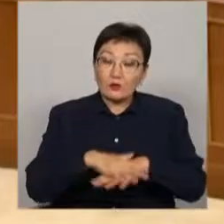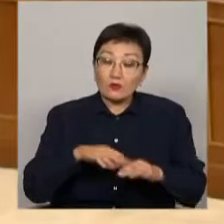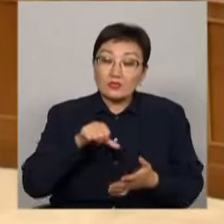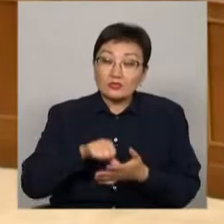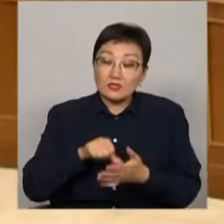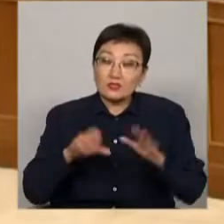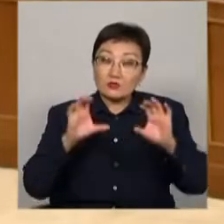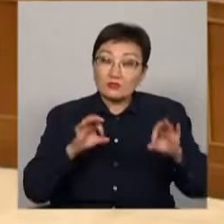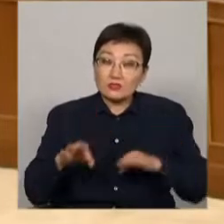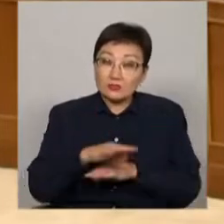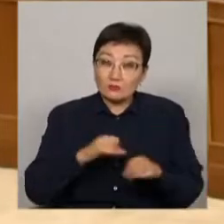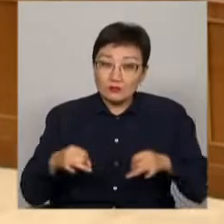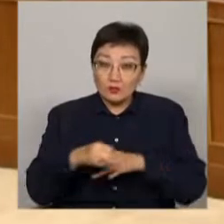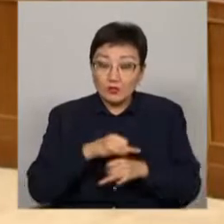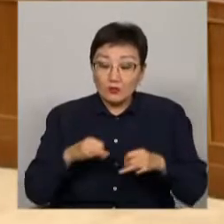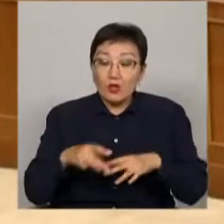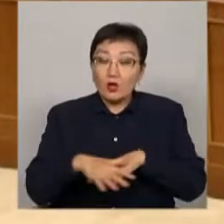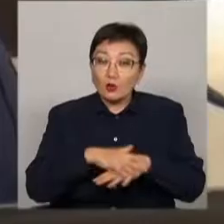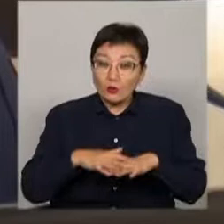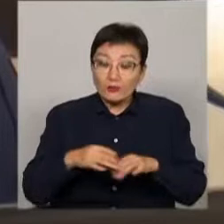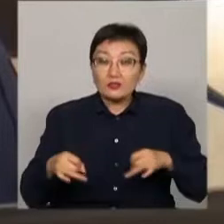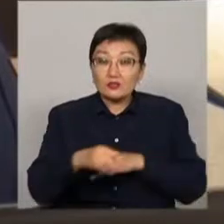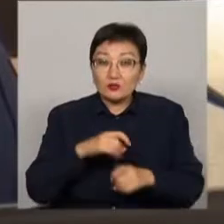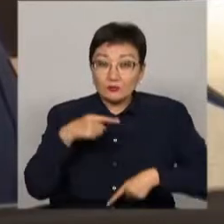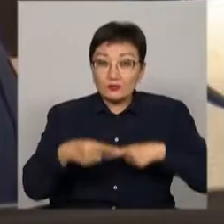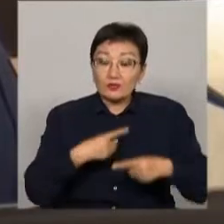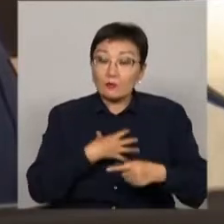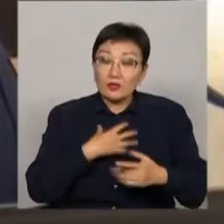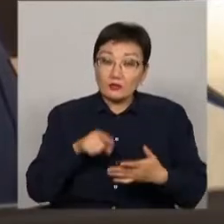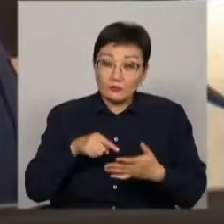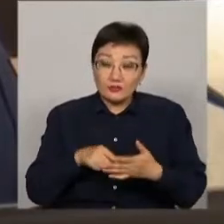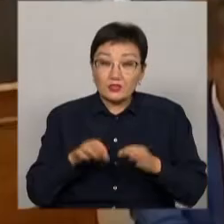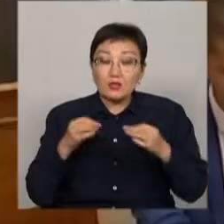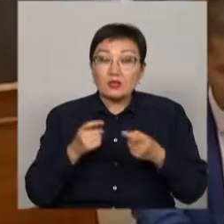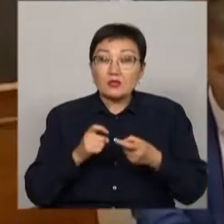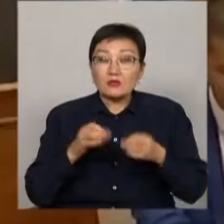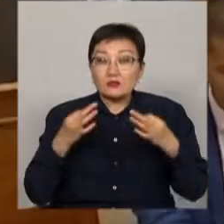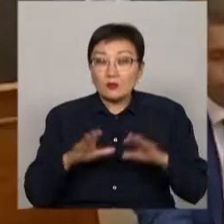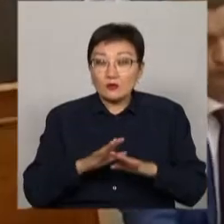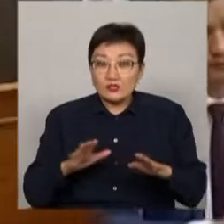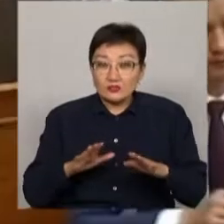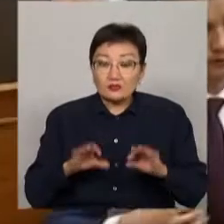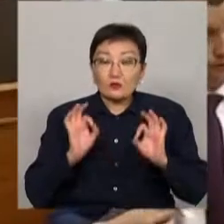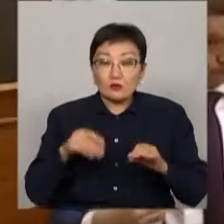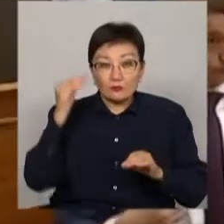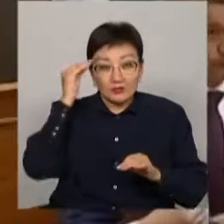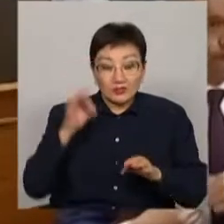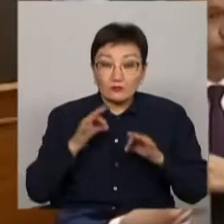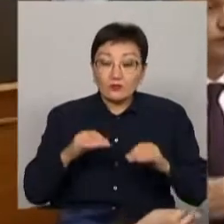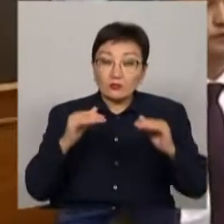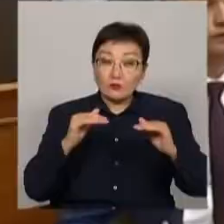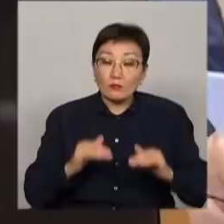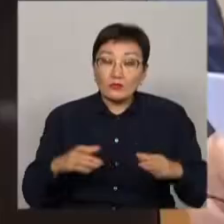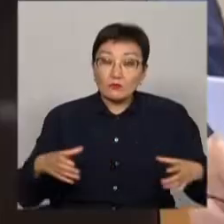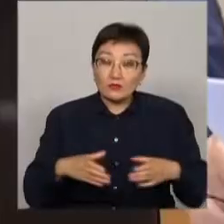заң жобаларын қарап, қоғамдық сараптама жасау арқылы өзекті мәселелерге тәуелсіз, объективті пайымдарын айтады. Төменгі палата